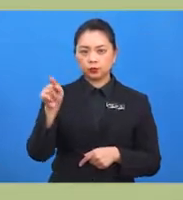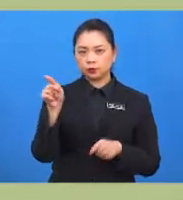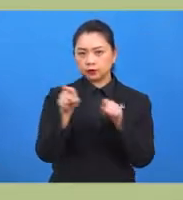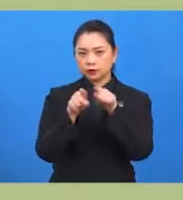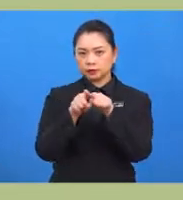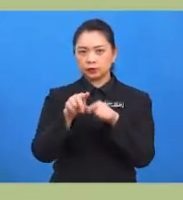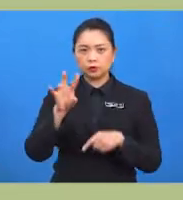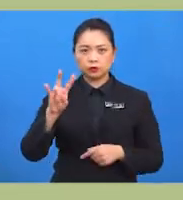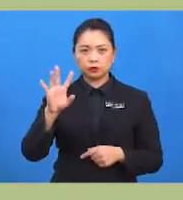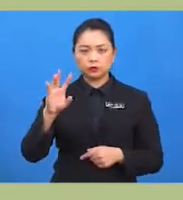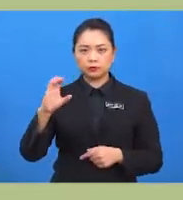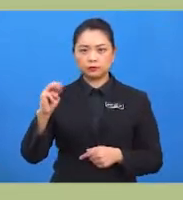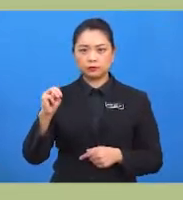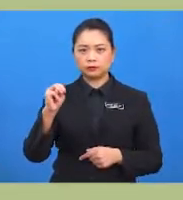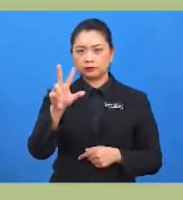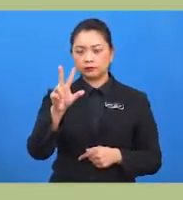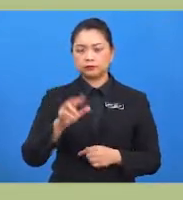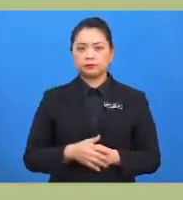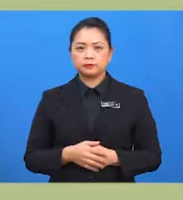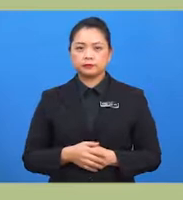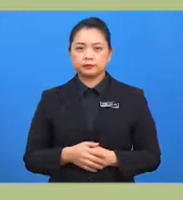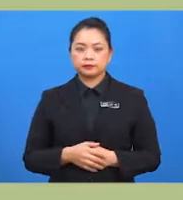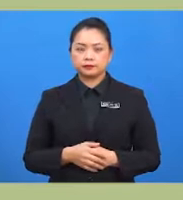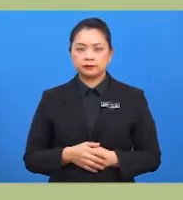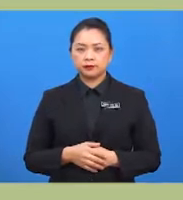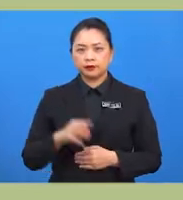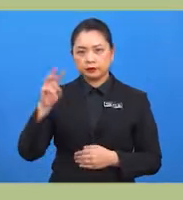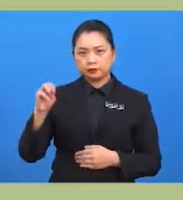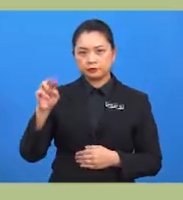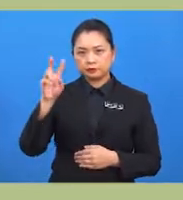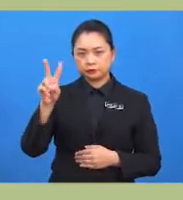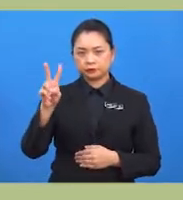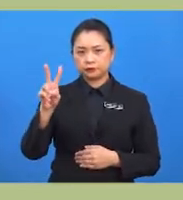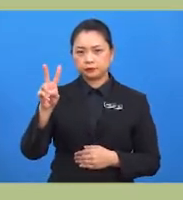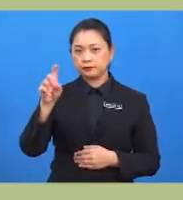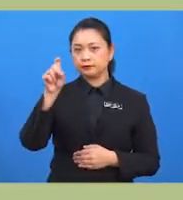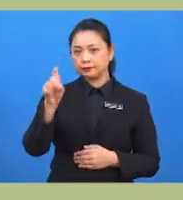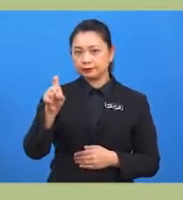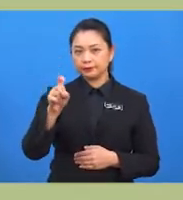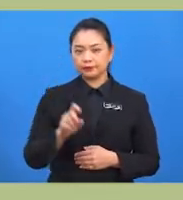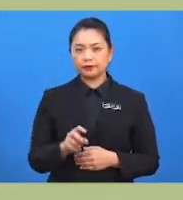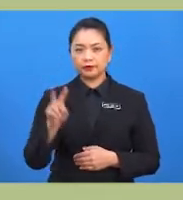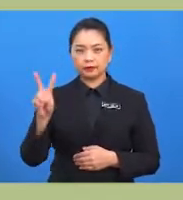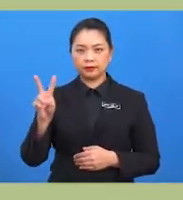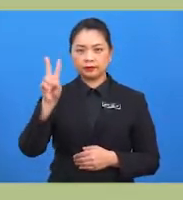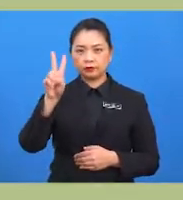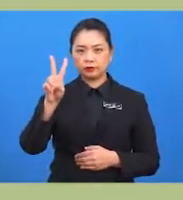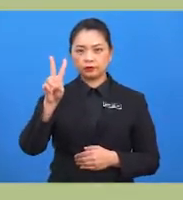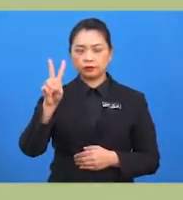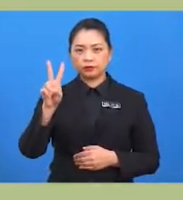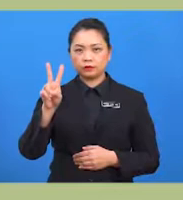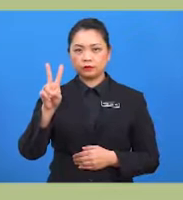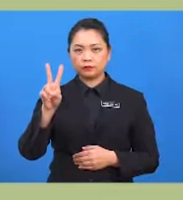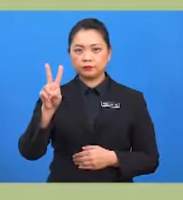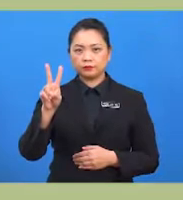75 cm padu pm2 yelah X Hai bidul sama